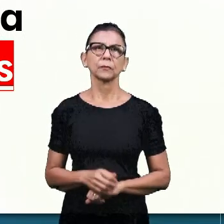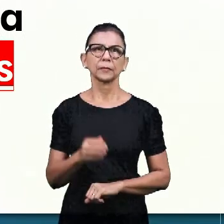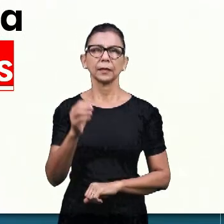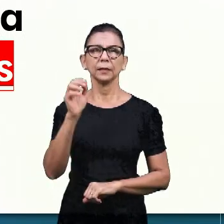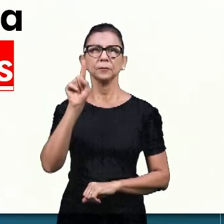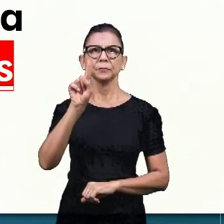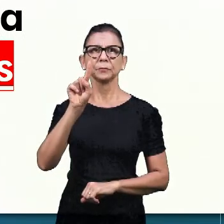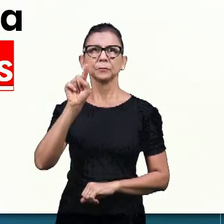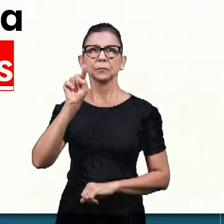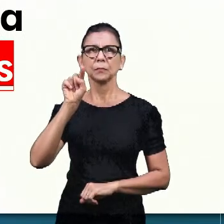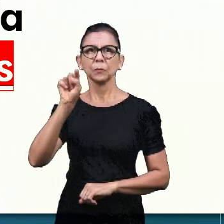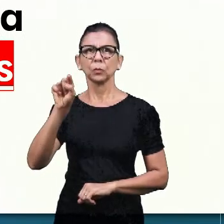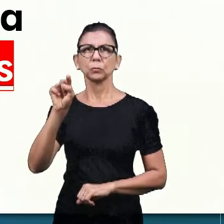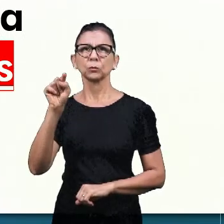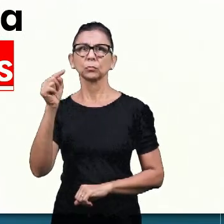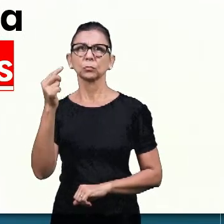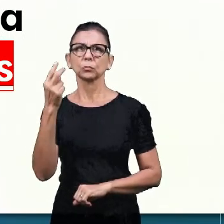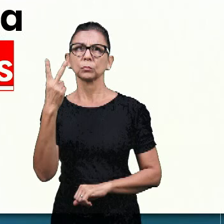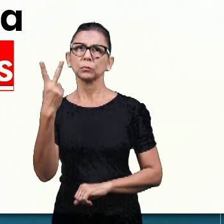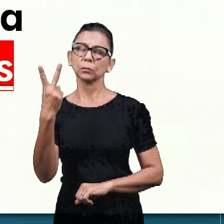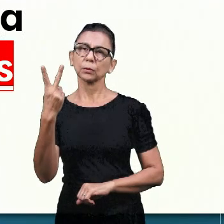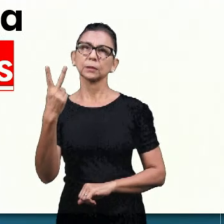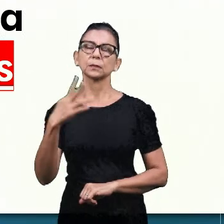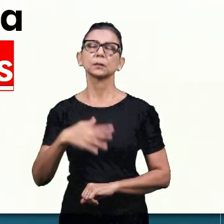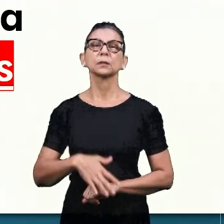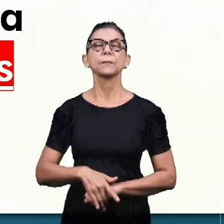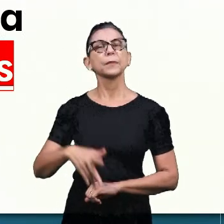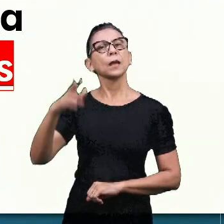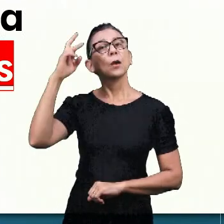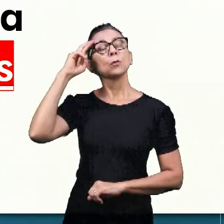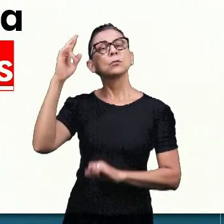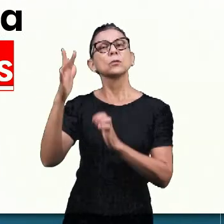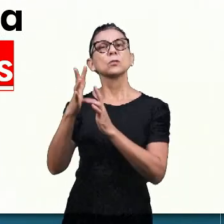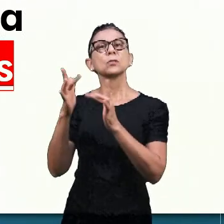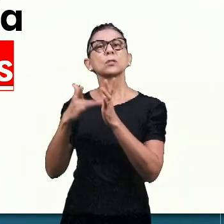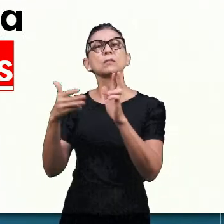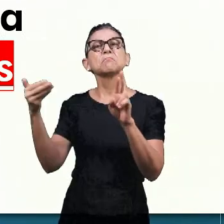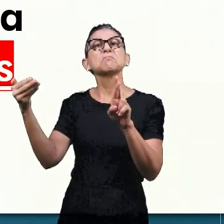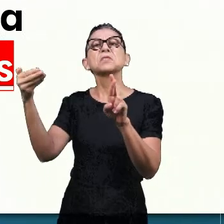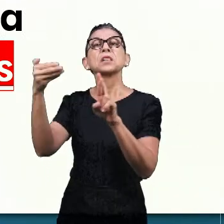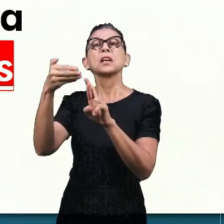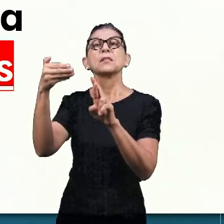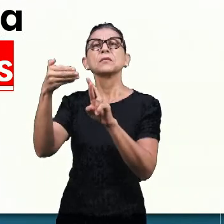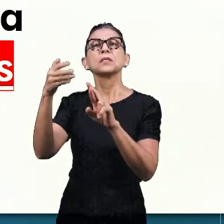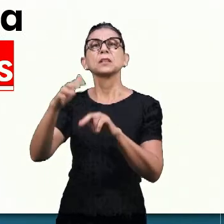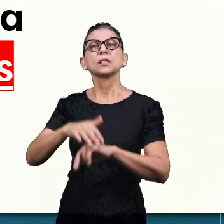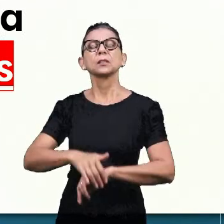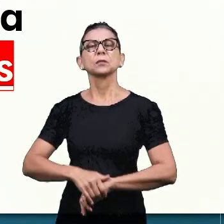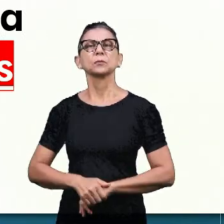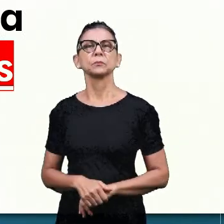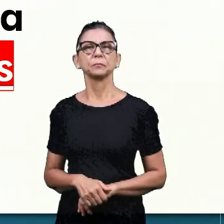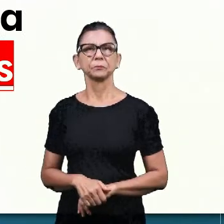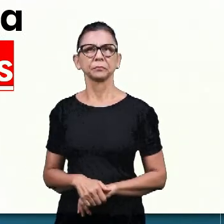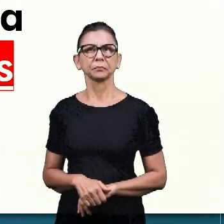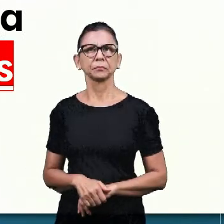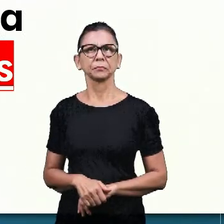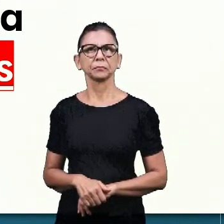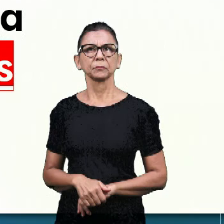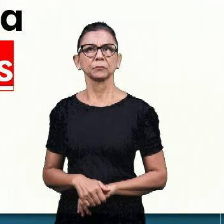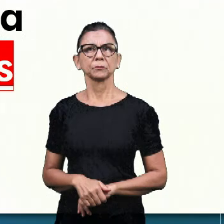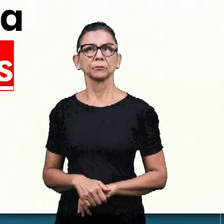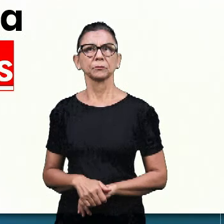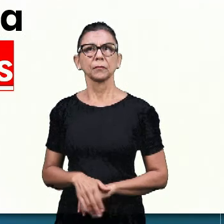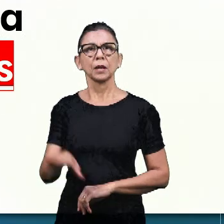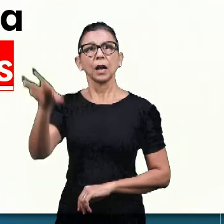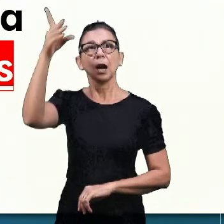1.2. Le Seigneur Jésus, il a fait référence aux dons de langue. C'est une autre